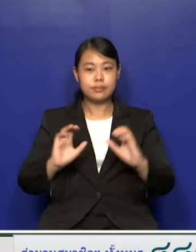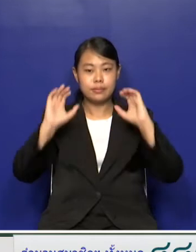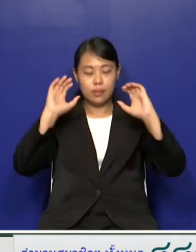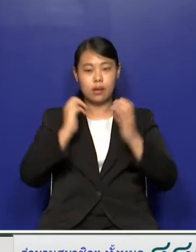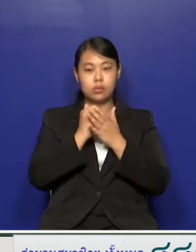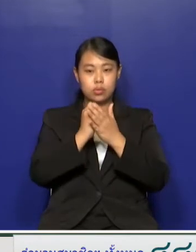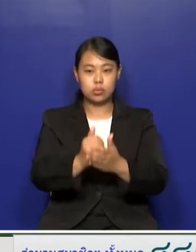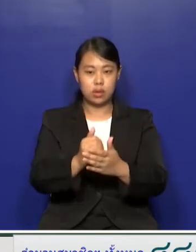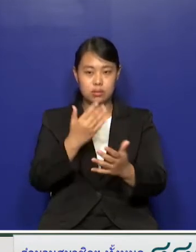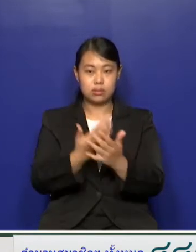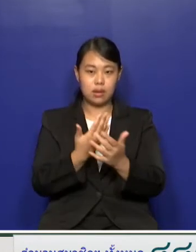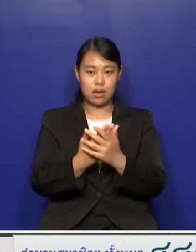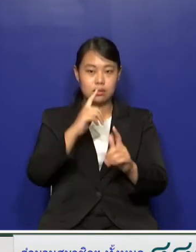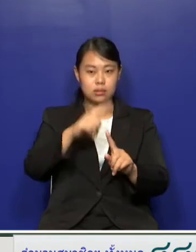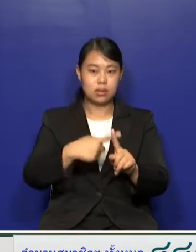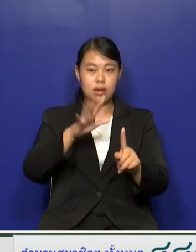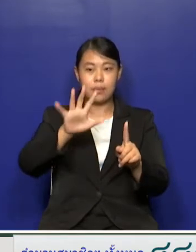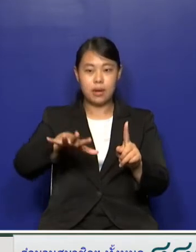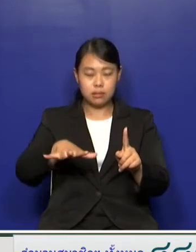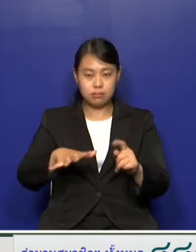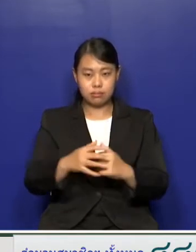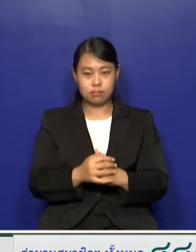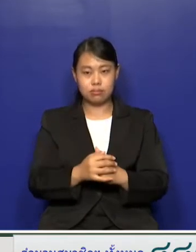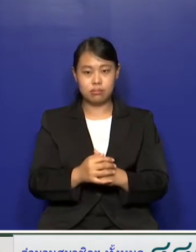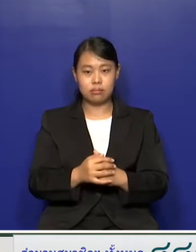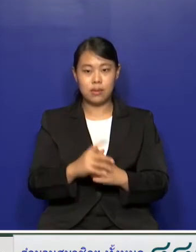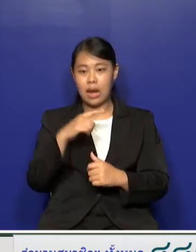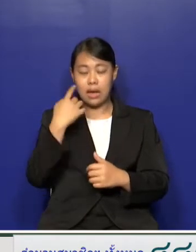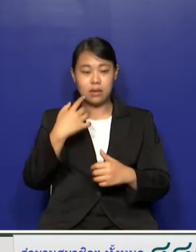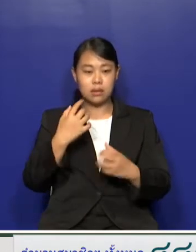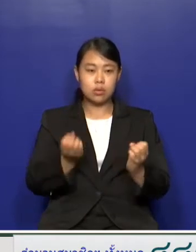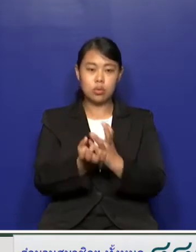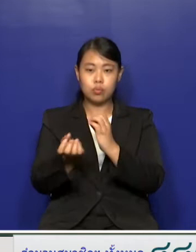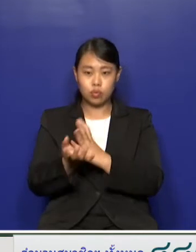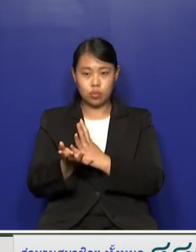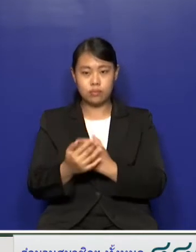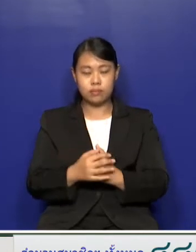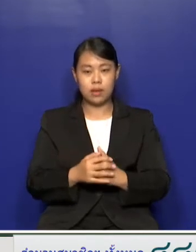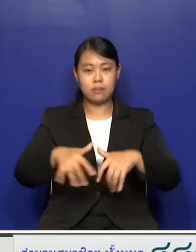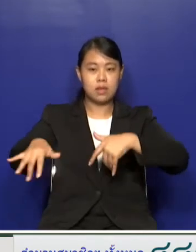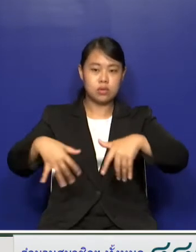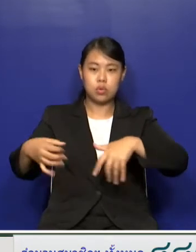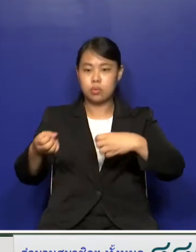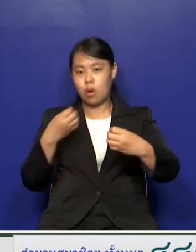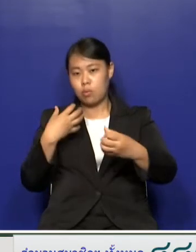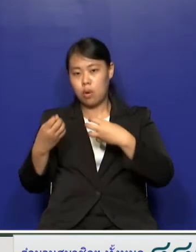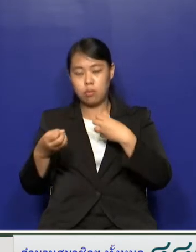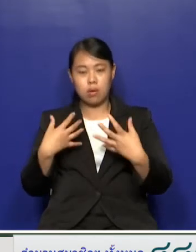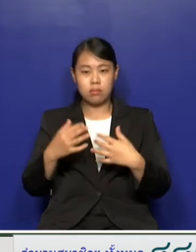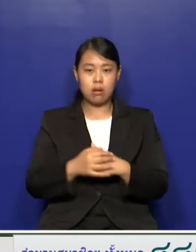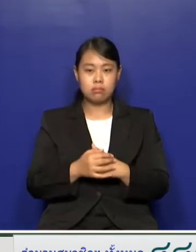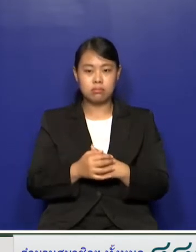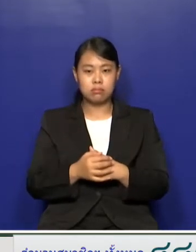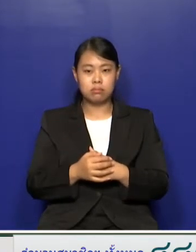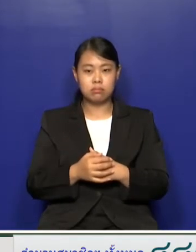แก่ผู้ได้รับผลกระทบนั้นค่ะวันนี้ผมก็ยังได้รับคำร้องเรียนจากพี่น้องประชาชนหลายพื้นที่โดยเฉพาะ